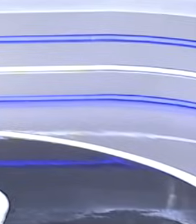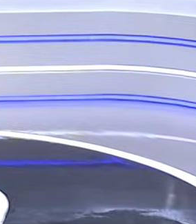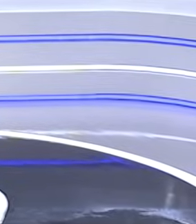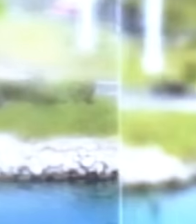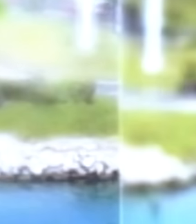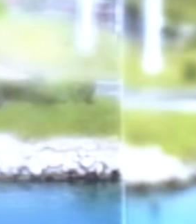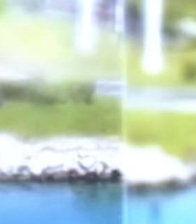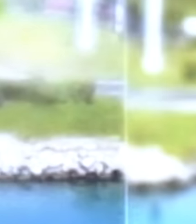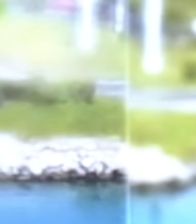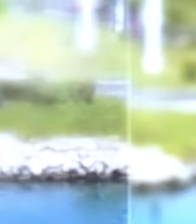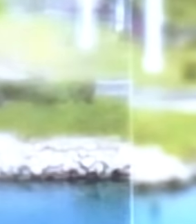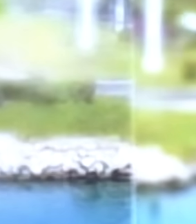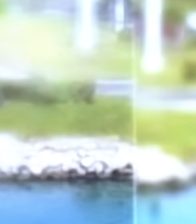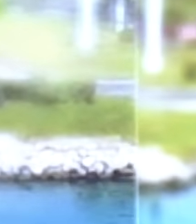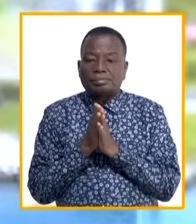vote.